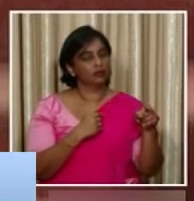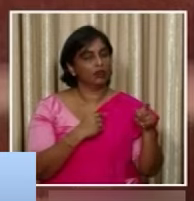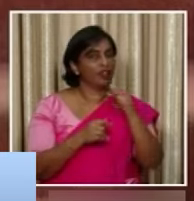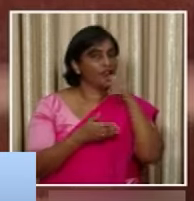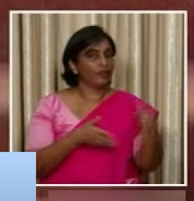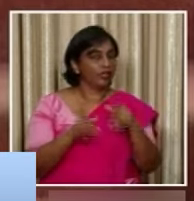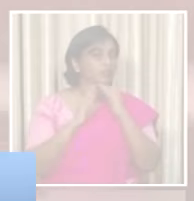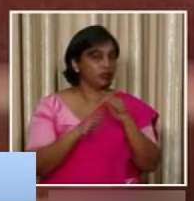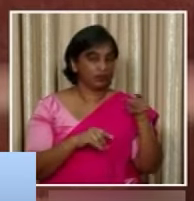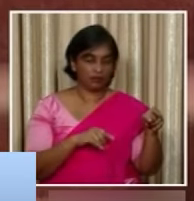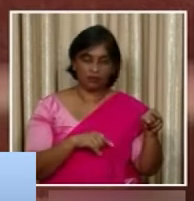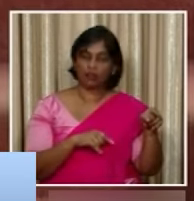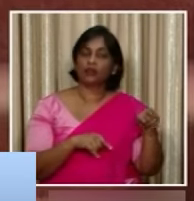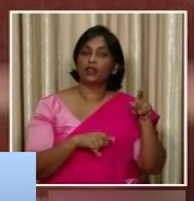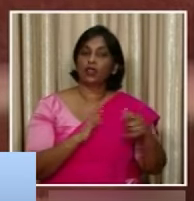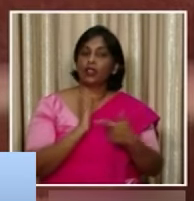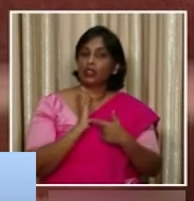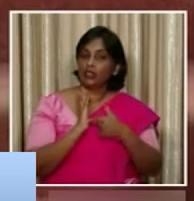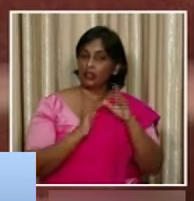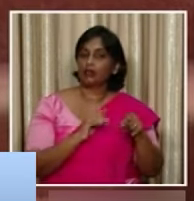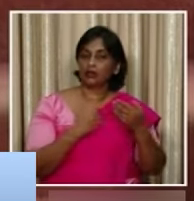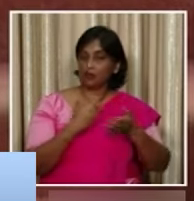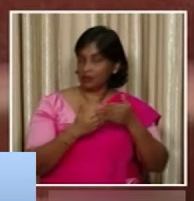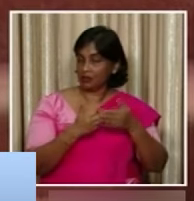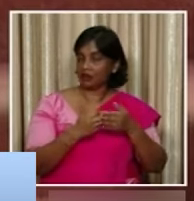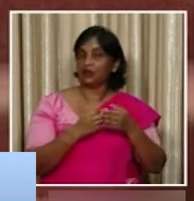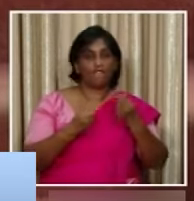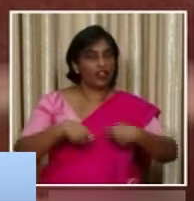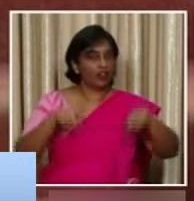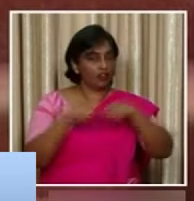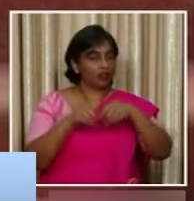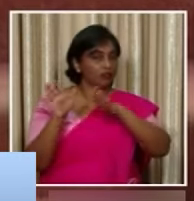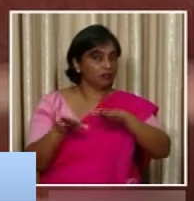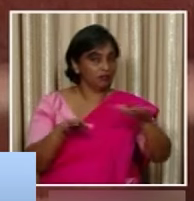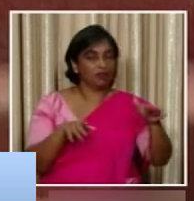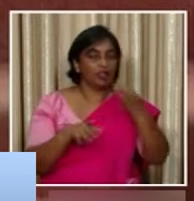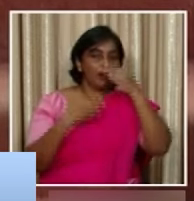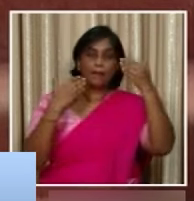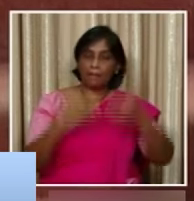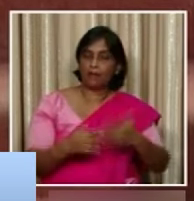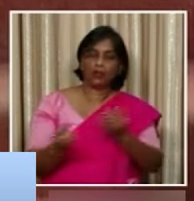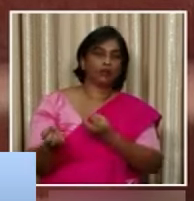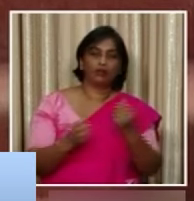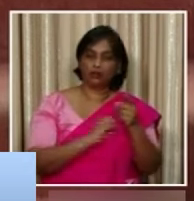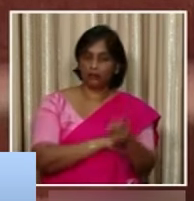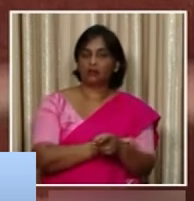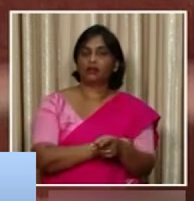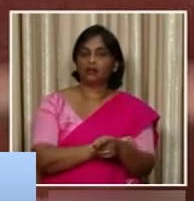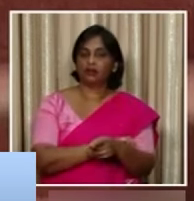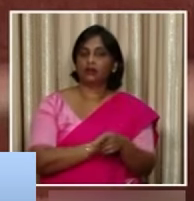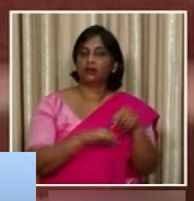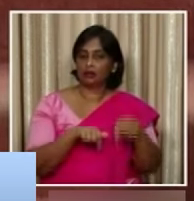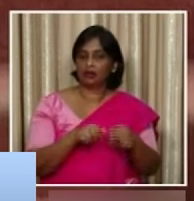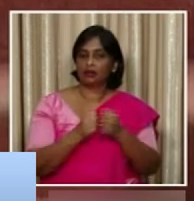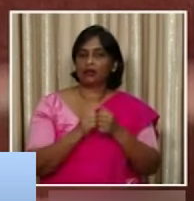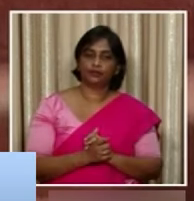වාරිමාර්ග දෙපාර්තමේන්තුවට මේ තාවකාලිකව පිහිටපු වැලිකොට්ට තියෙන ලවණ බාධකය අයින් කරන්න කියලා ඒ කටයුත්ත දැන් අපි